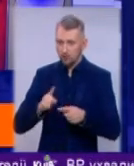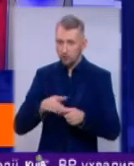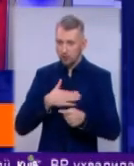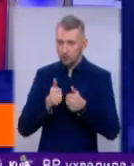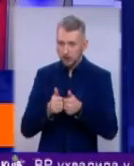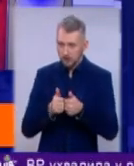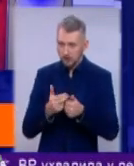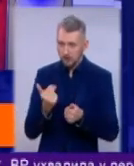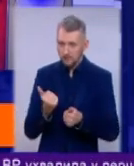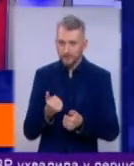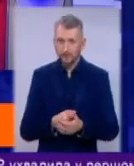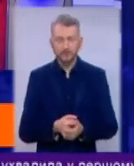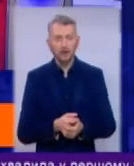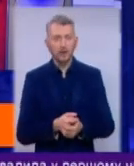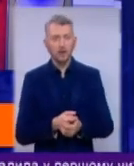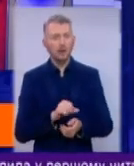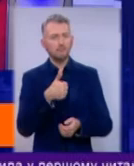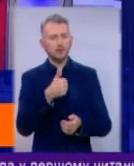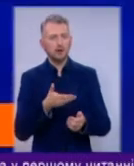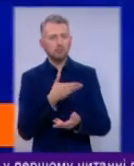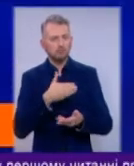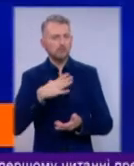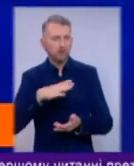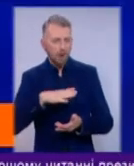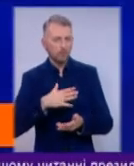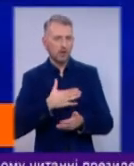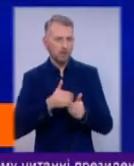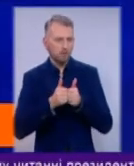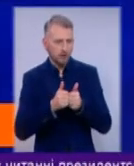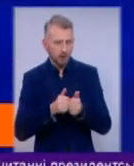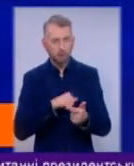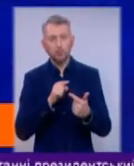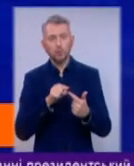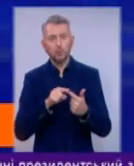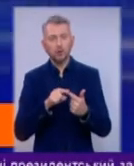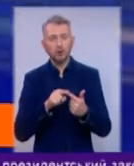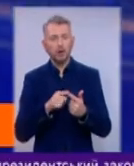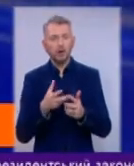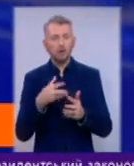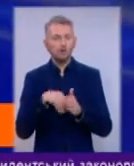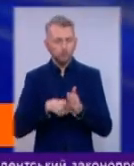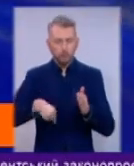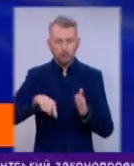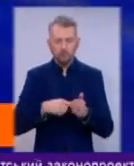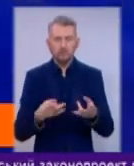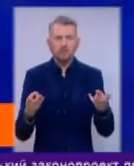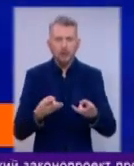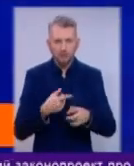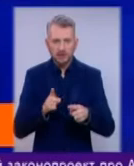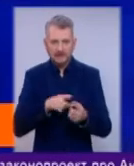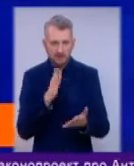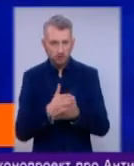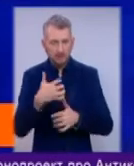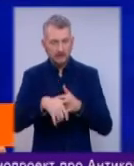партнери чекають, кредитори. Перш за все, від нас чекають наші партнери. Другий момент, внутрішній запит на це існує серед